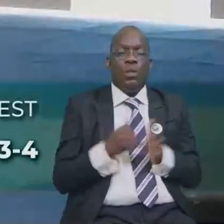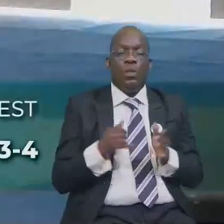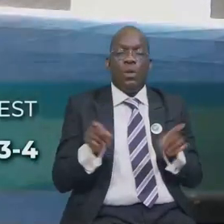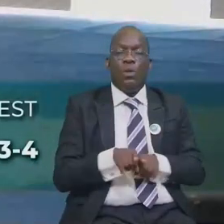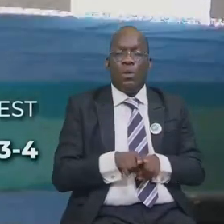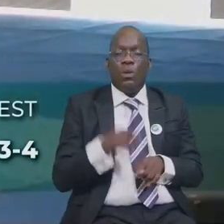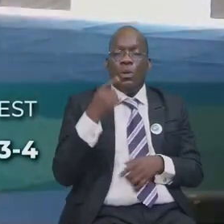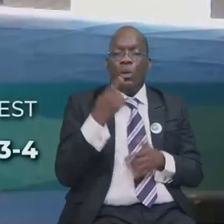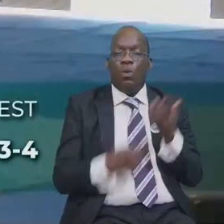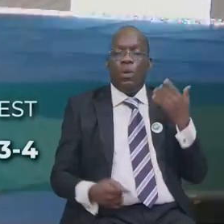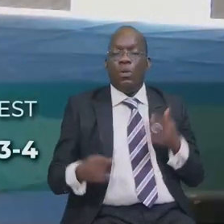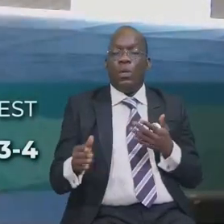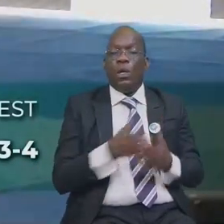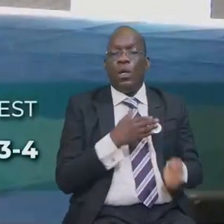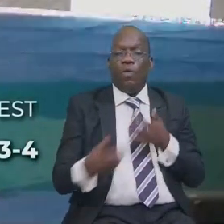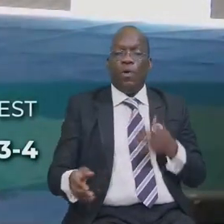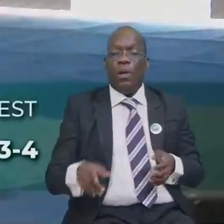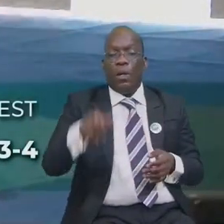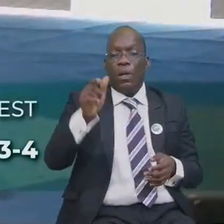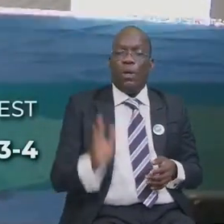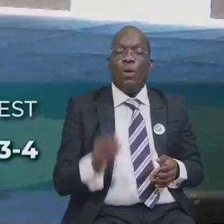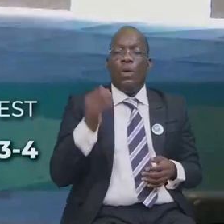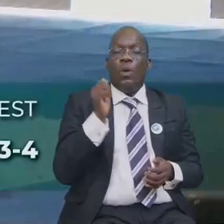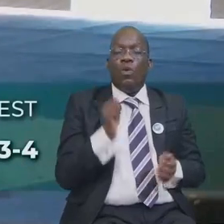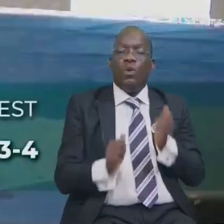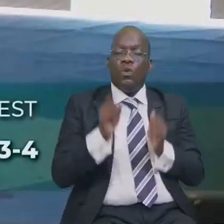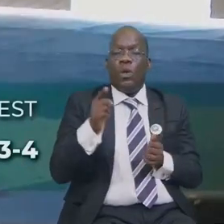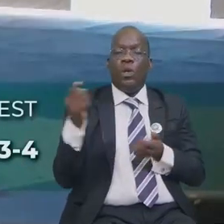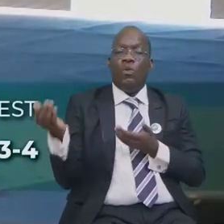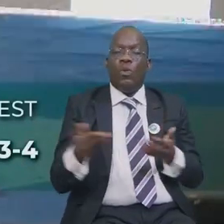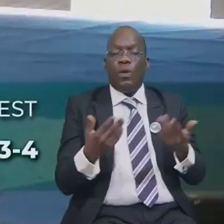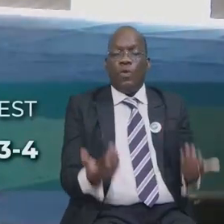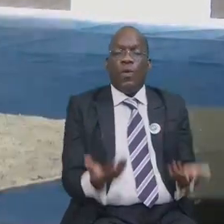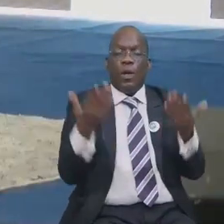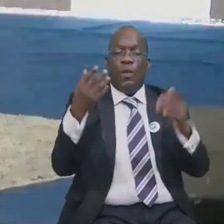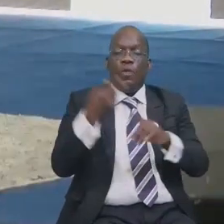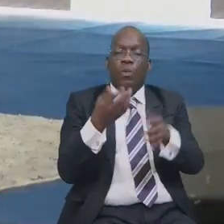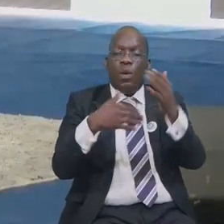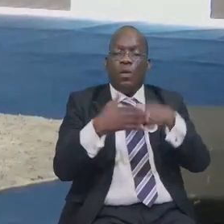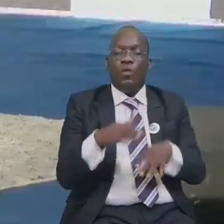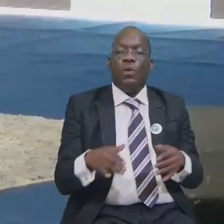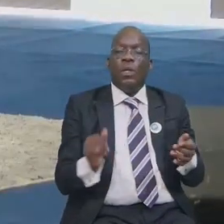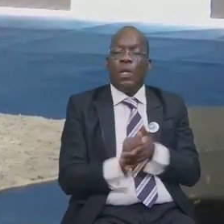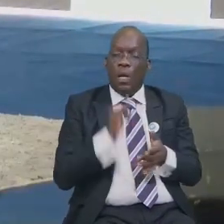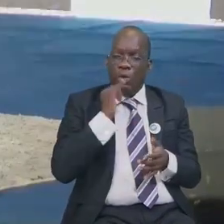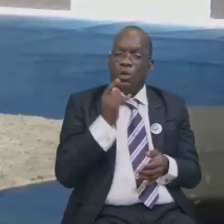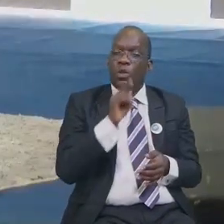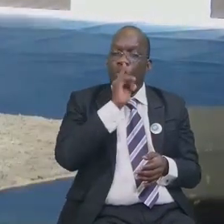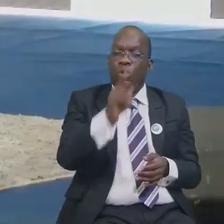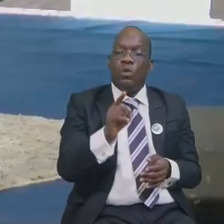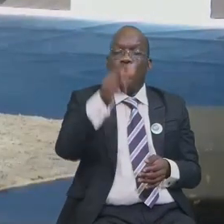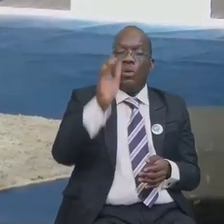Et quel que soit le Dieu qui fera, qui enverra le feu du ciel. Ils ont dit oui, oui, c'est ça.